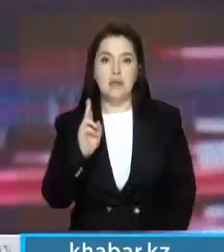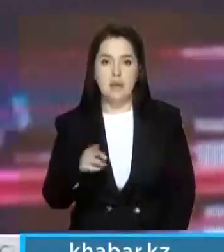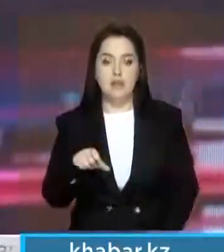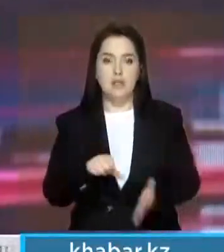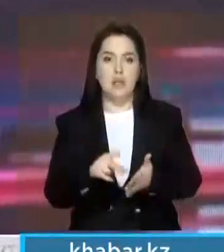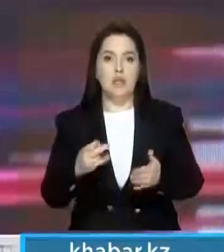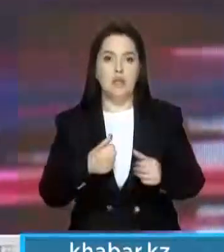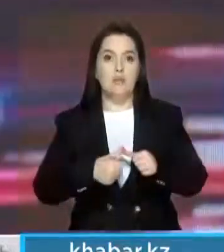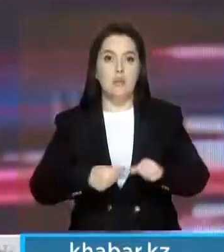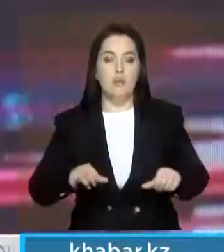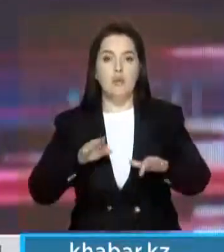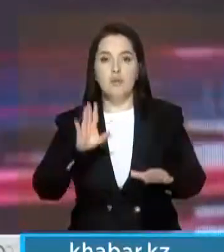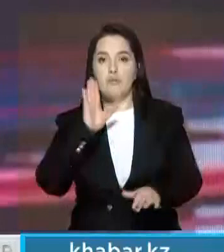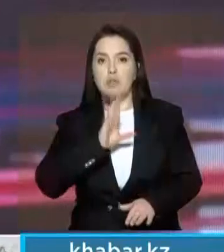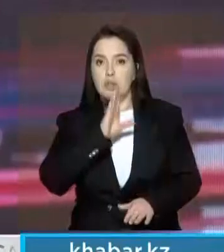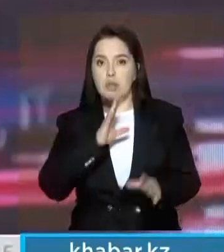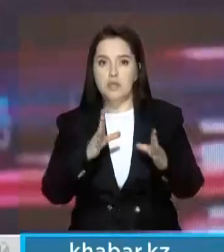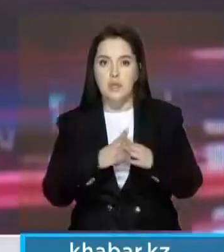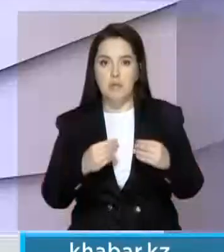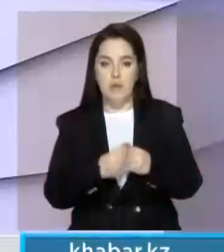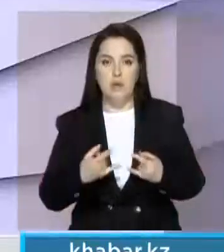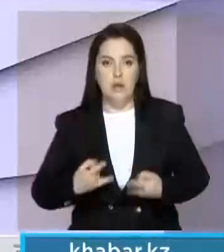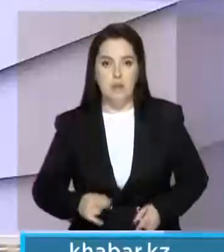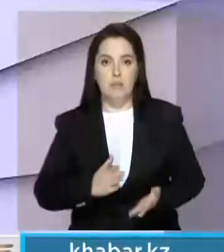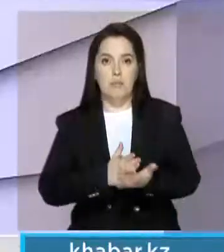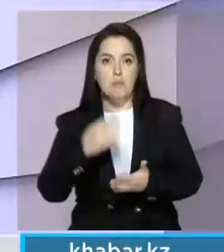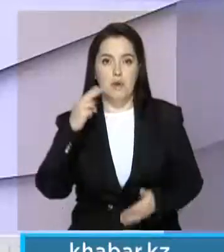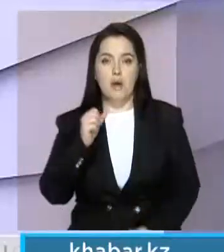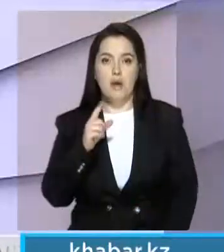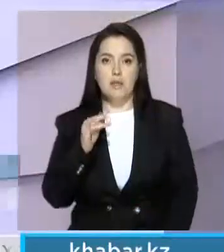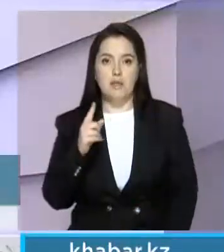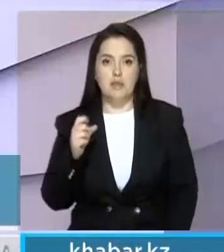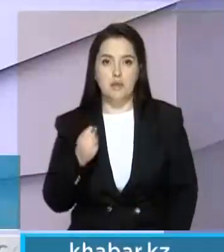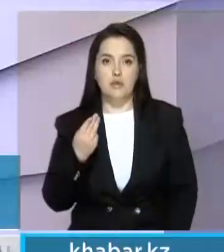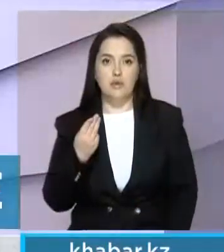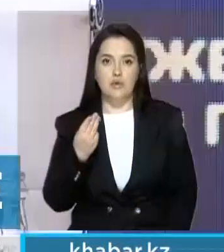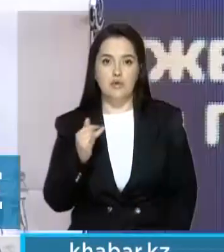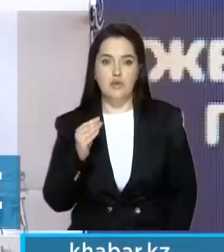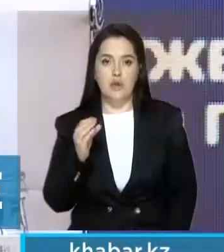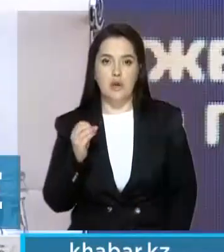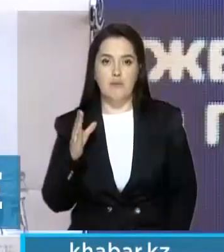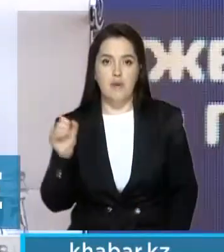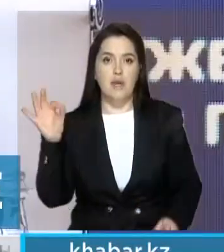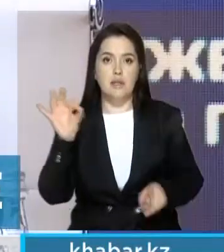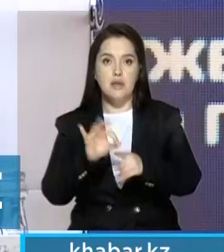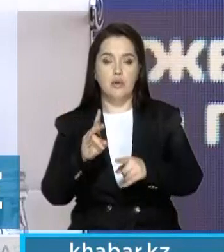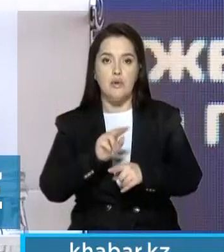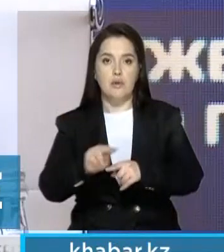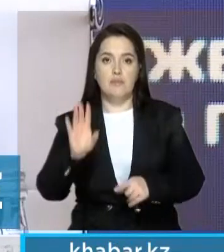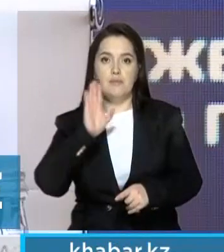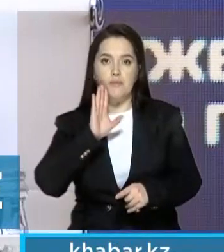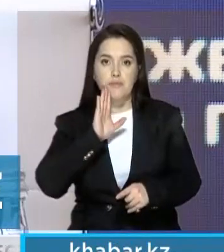сцк сообщила член нацкомиссия по делам женщин и семейно демографической политики при президенте Азиза Шуе цель проекта научить